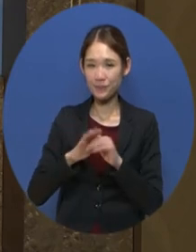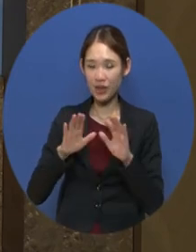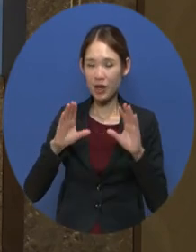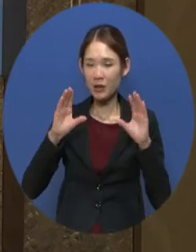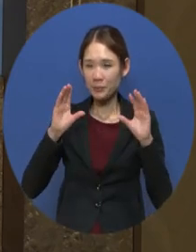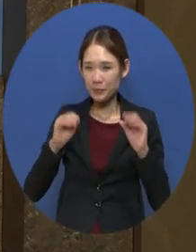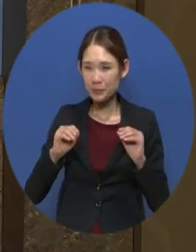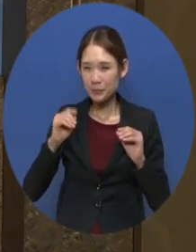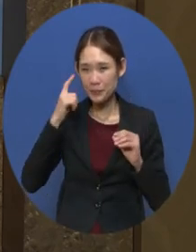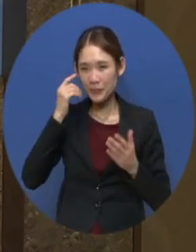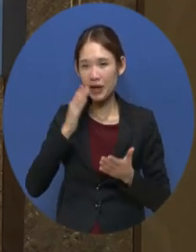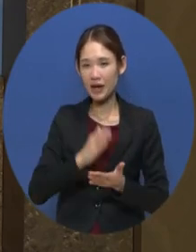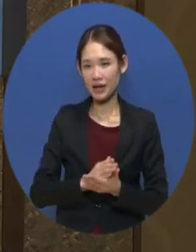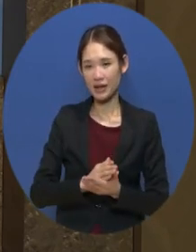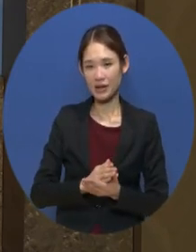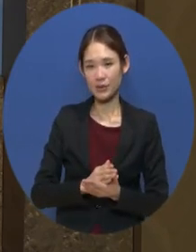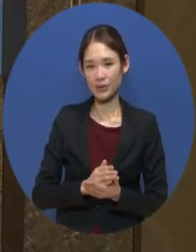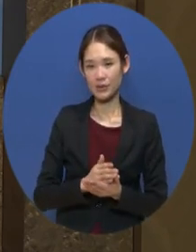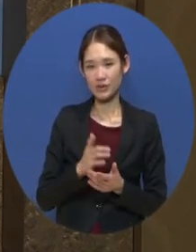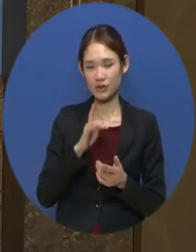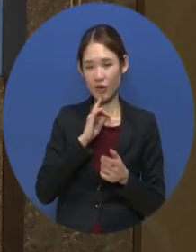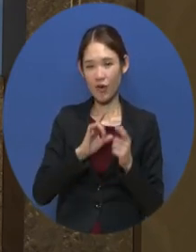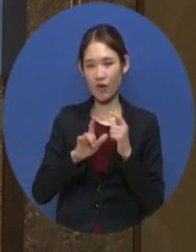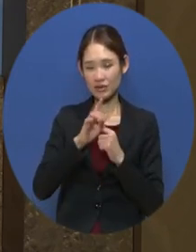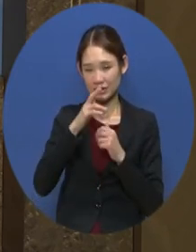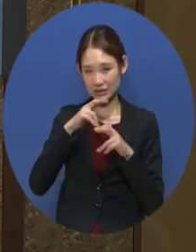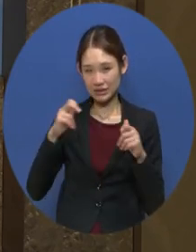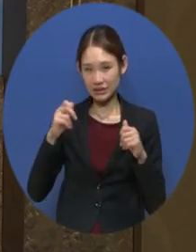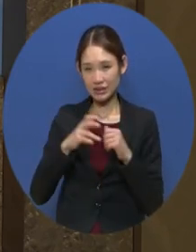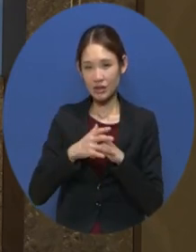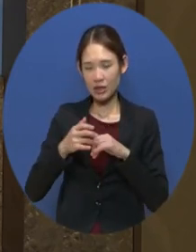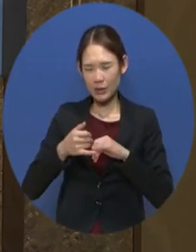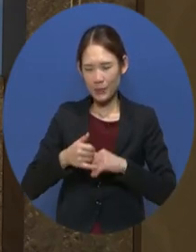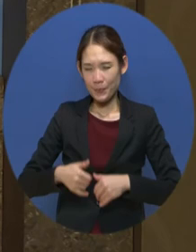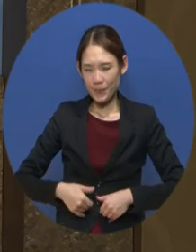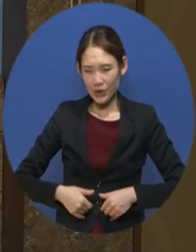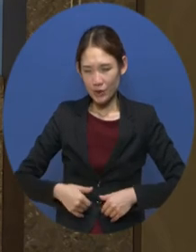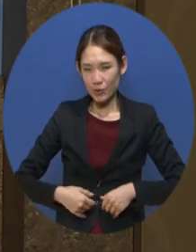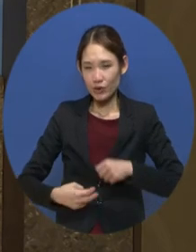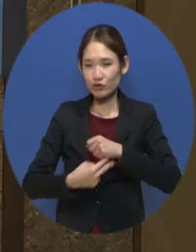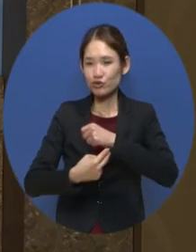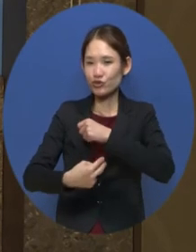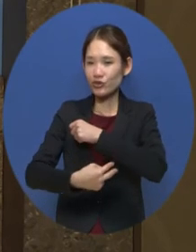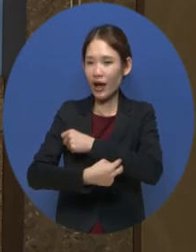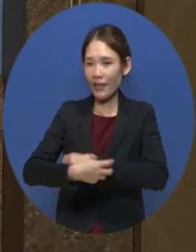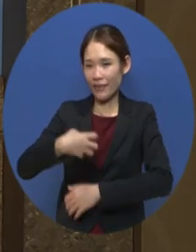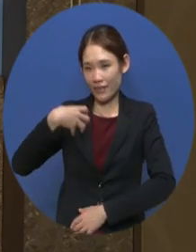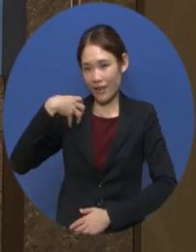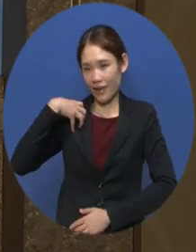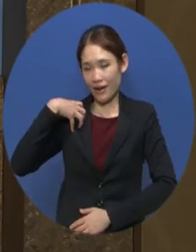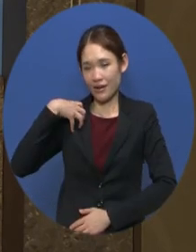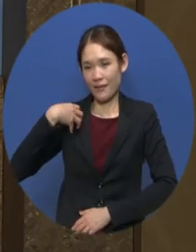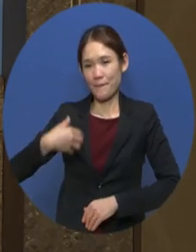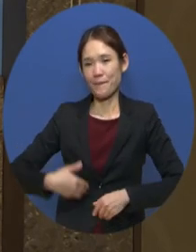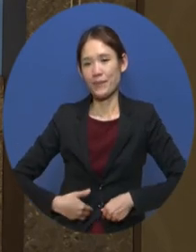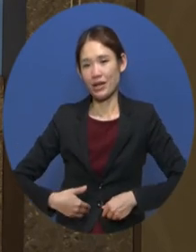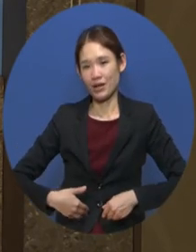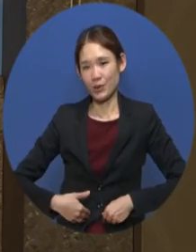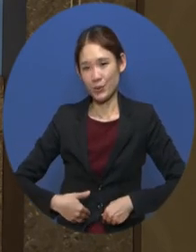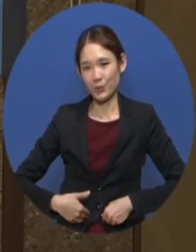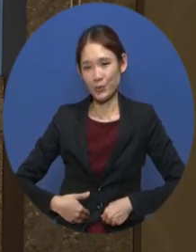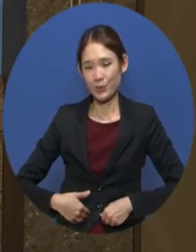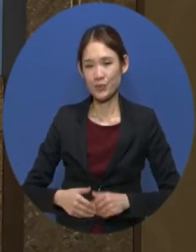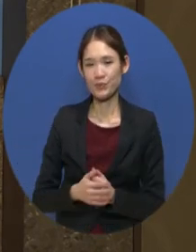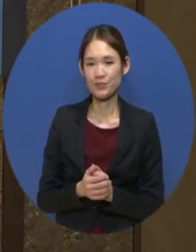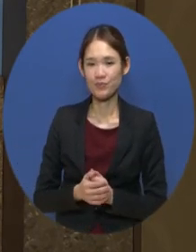멈추지 말고 정말로 시각장애인들이 필수 허브가 될수 있는 복지의 하나의 허브가 큰 축이 될수 있는